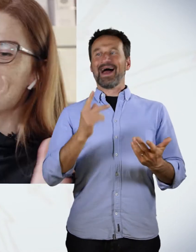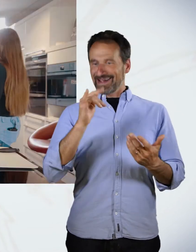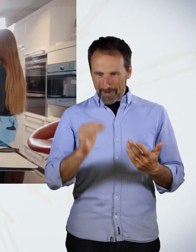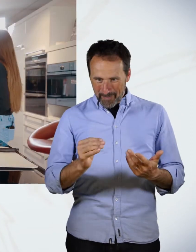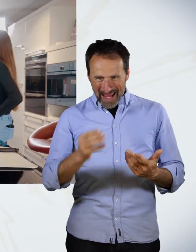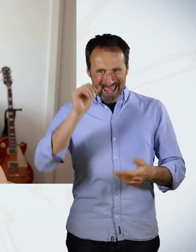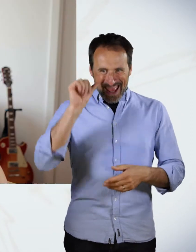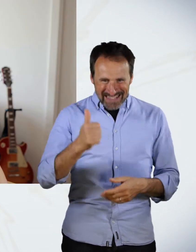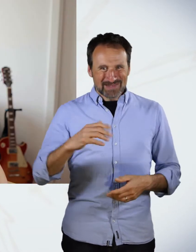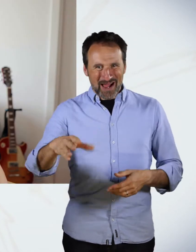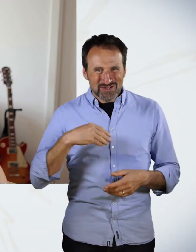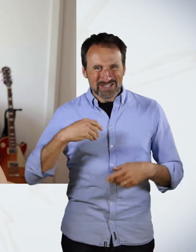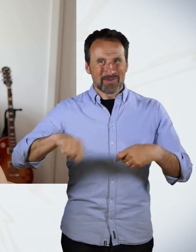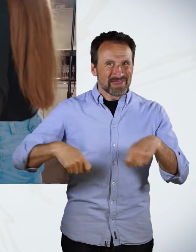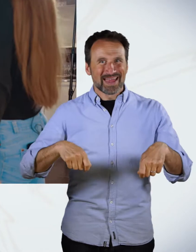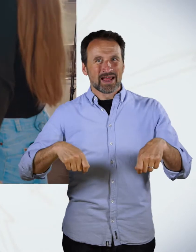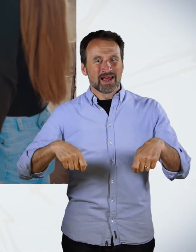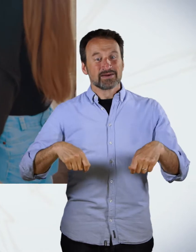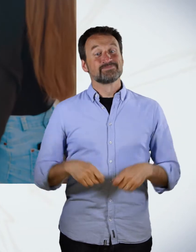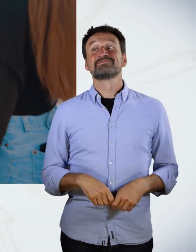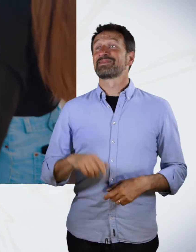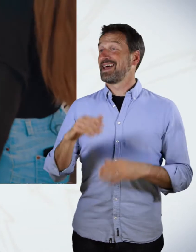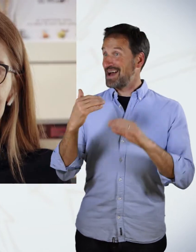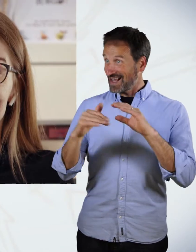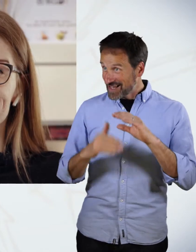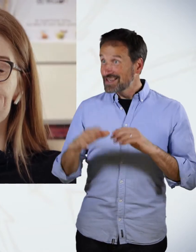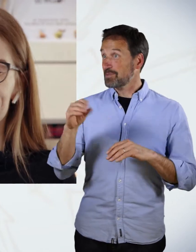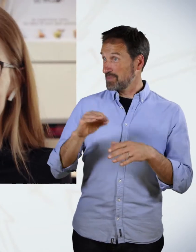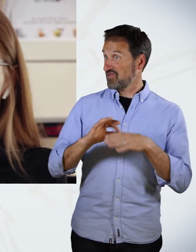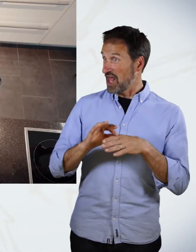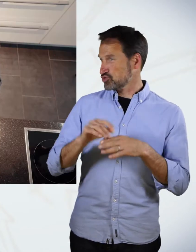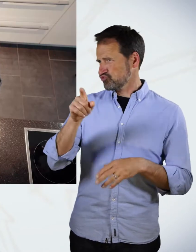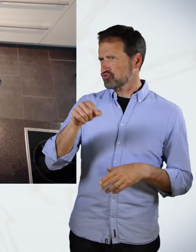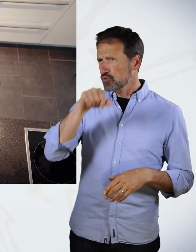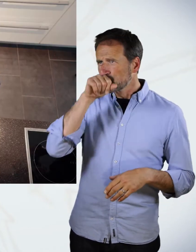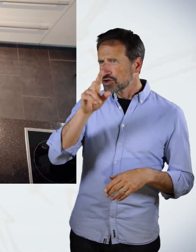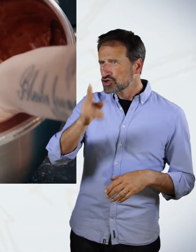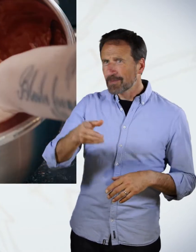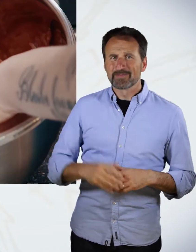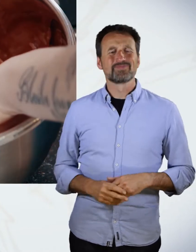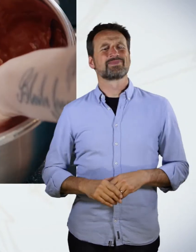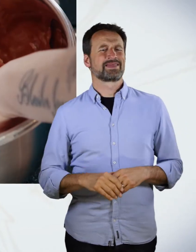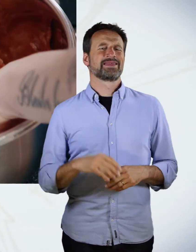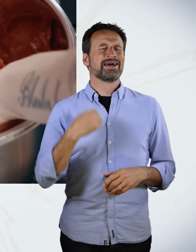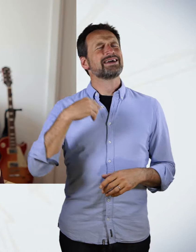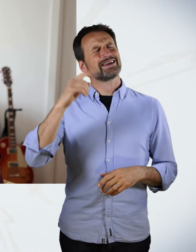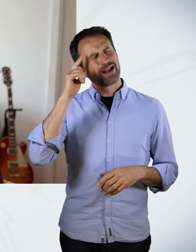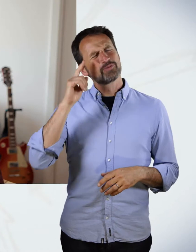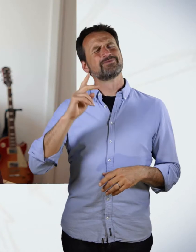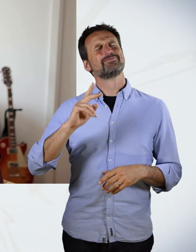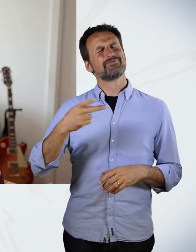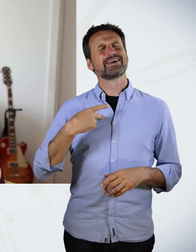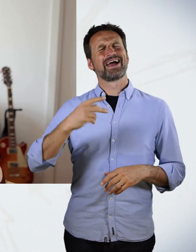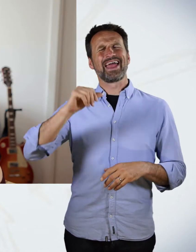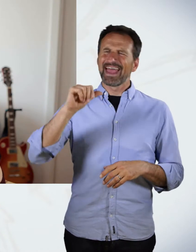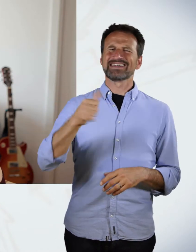erster gemeinsamer Dreh. Lasagne mit Fleisch, also genau das, was du, glaube ich, willst. Ich glaube, wir werden auf jeden